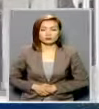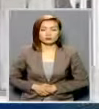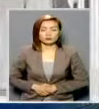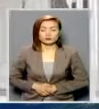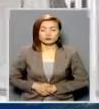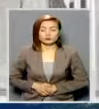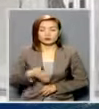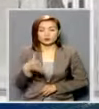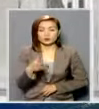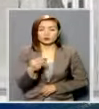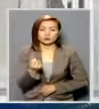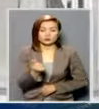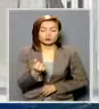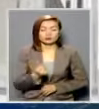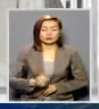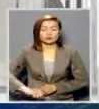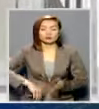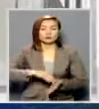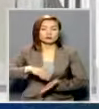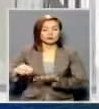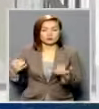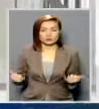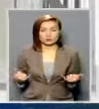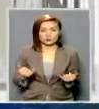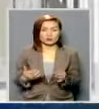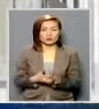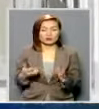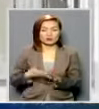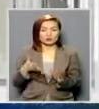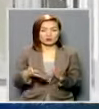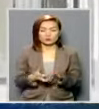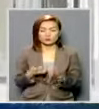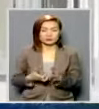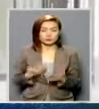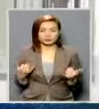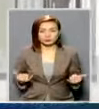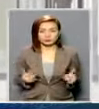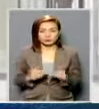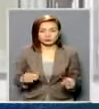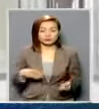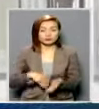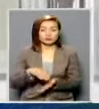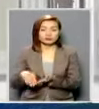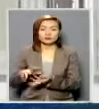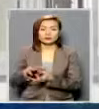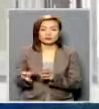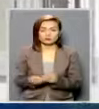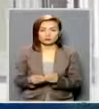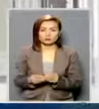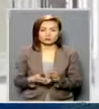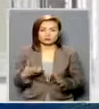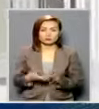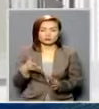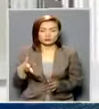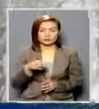ғой. Керім толтырып пакетті алып шығасың ғой. Қазір 5000-ға дүңгілмейді ғой. Балдарға мысалы тәтті мәтті неткенің